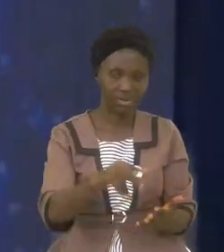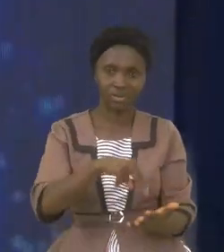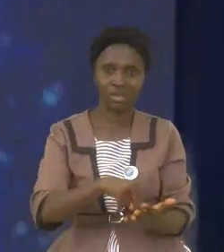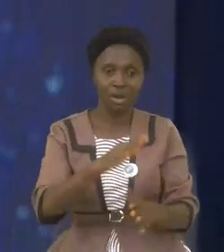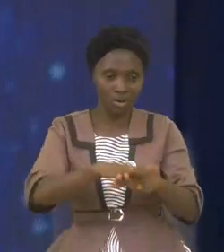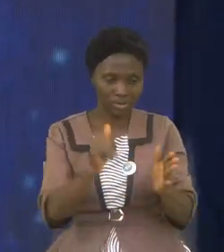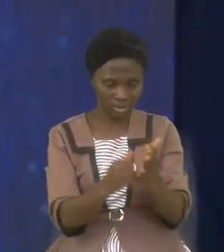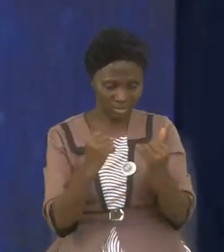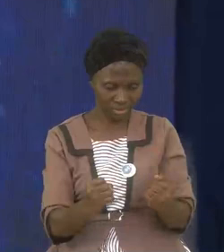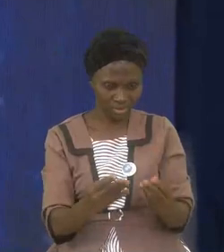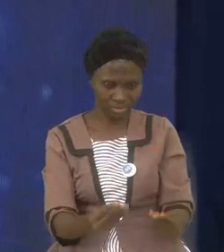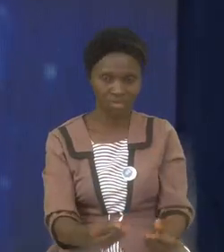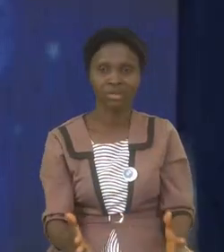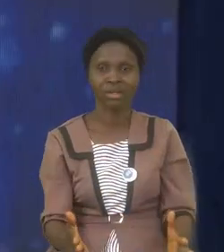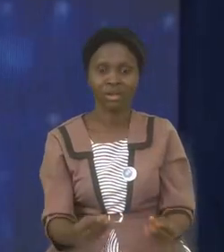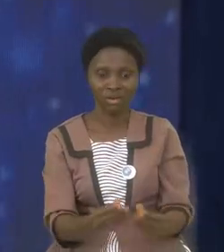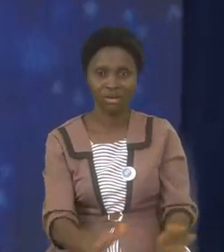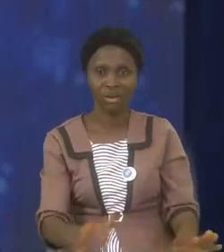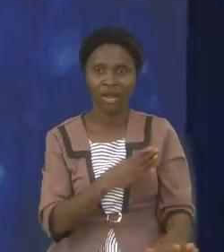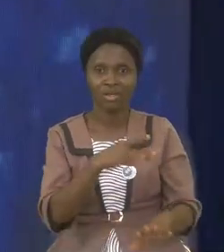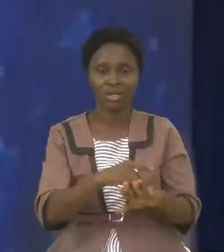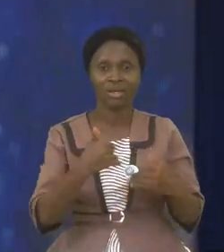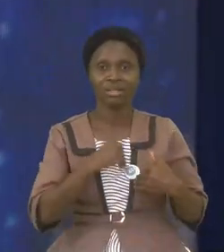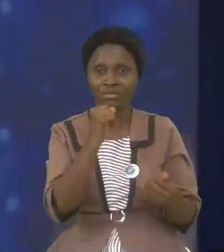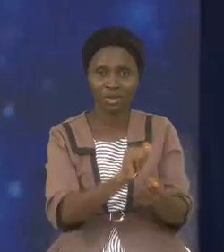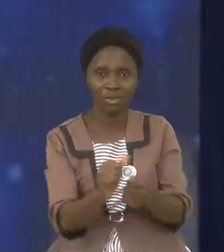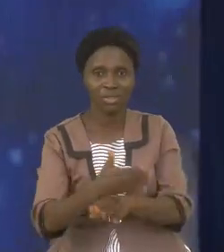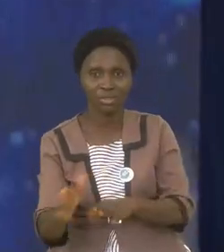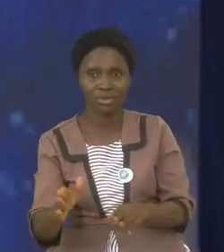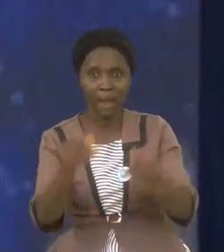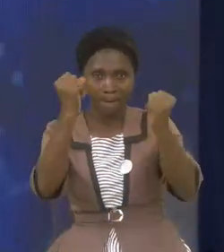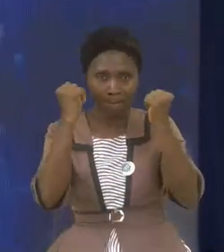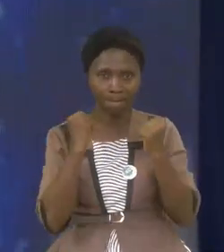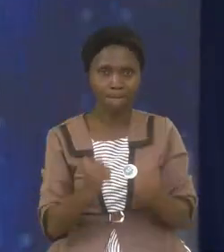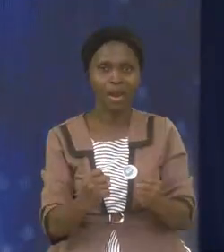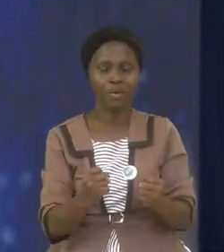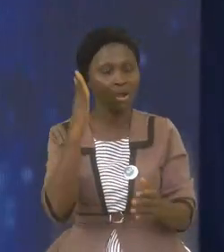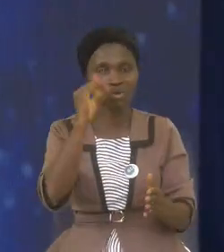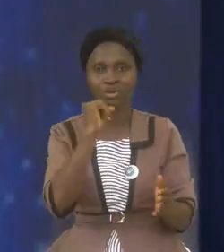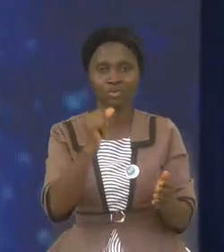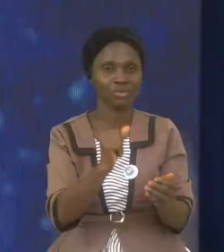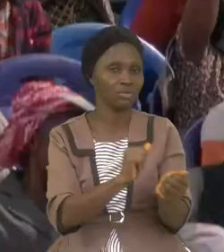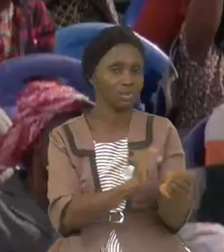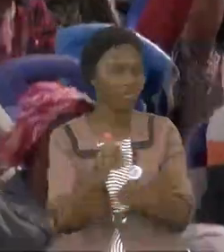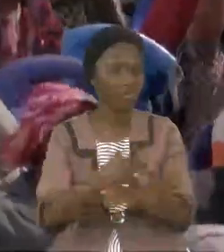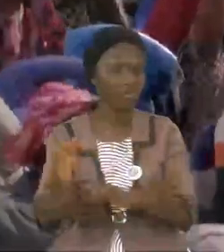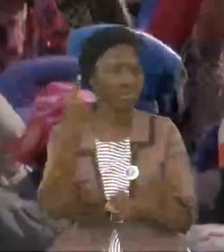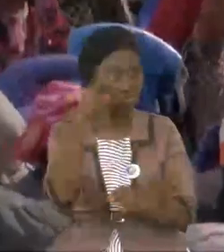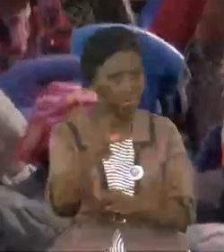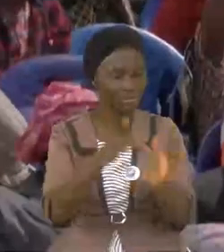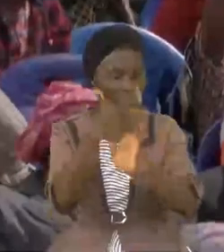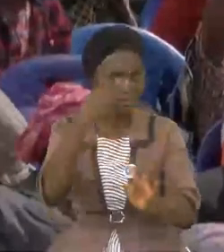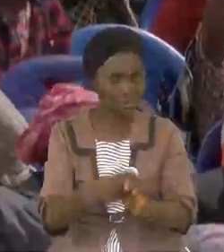passe pas. Vois la terre, là où vous êtes debout, ouais, assis, la terre est toujours là,